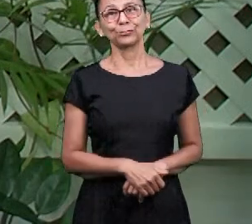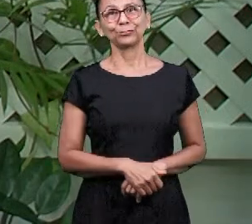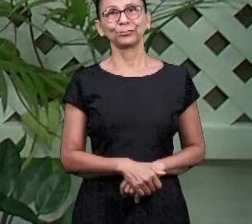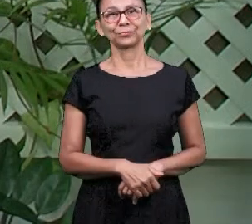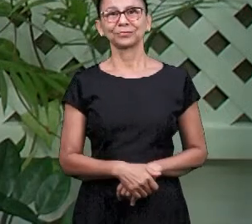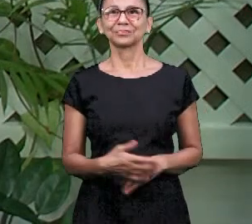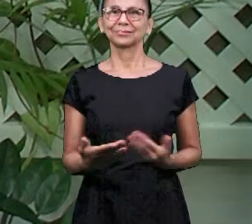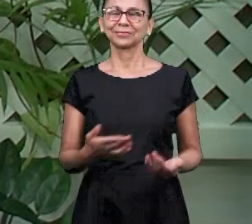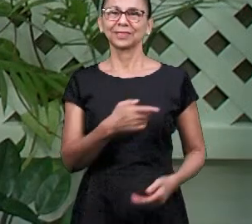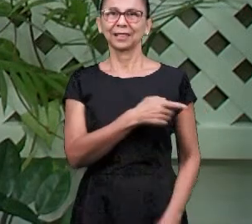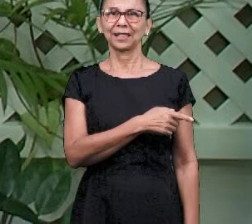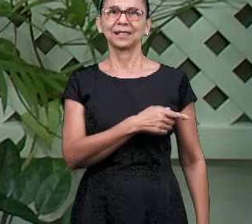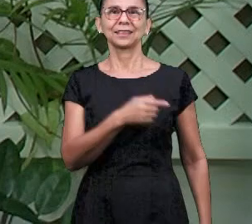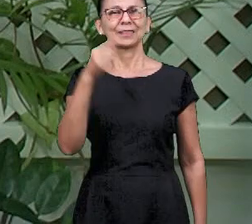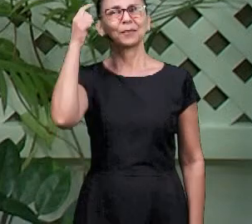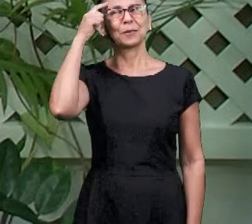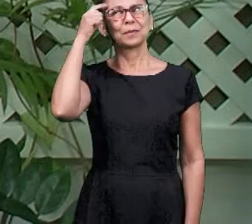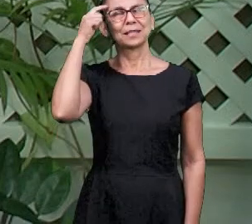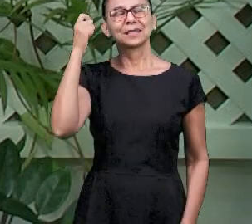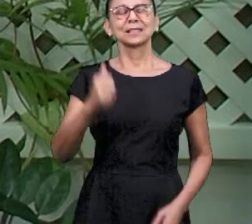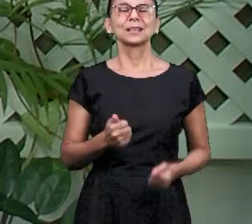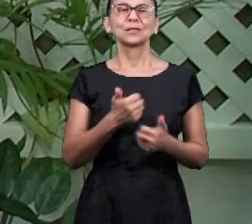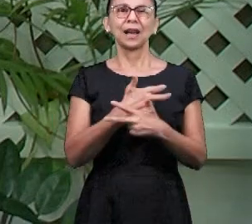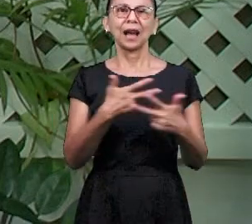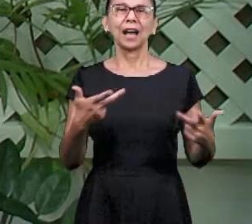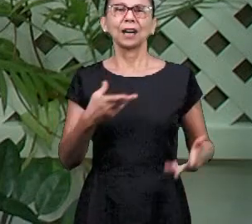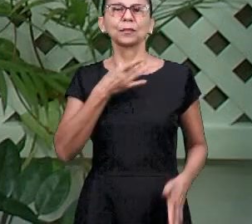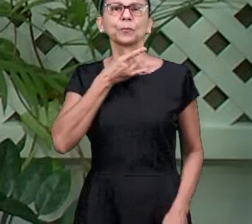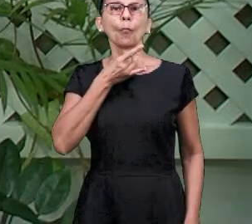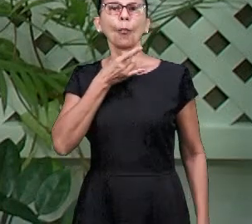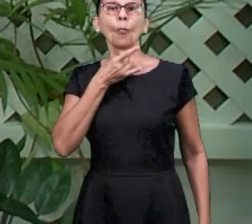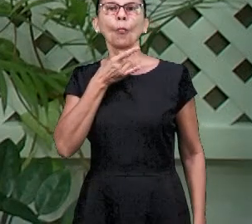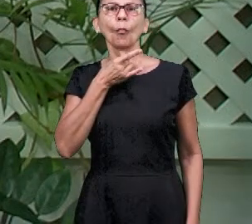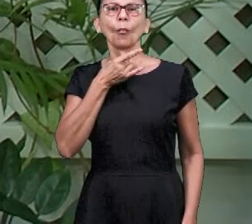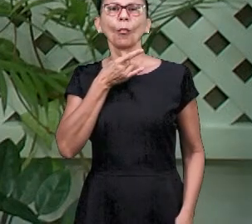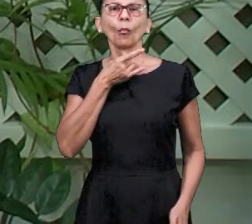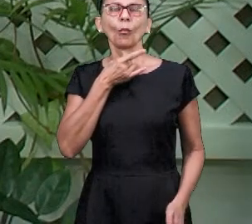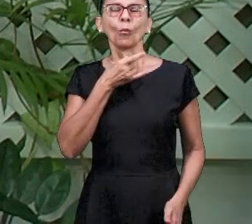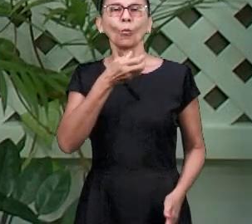quand il a dit, donne-moi de cette eau, c'était le début.